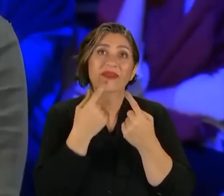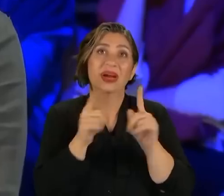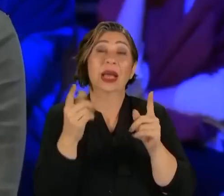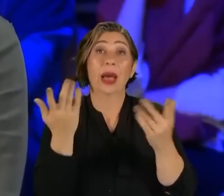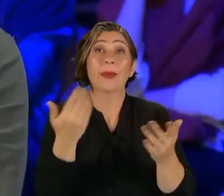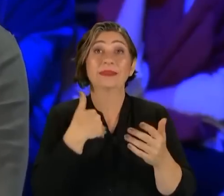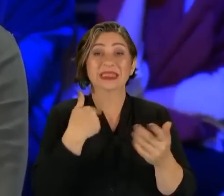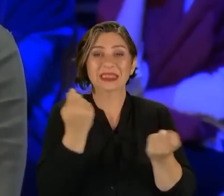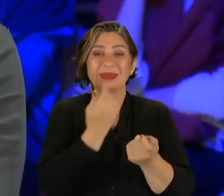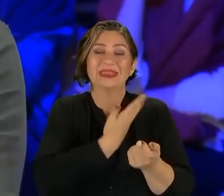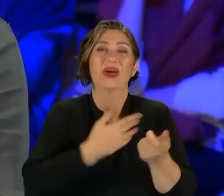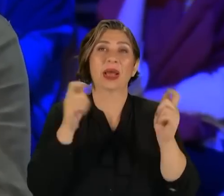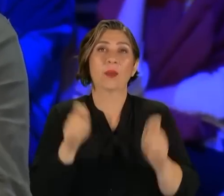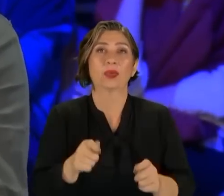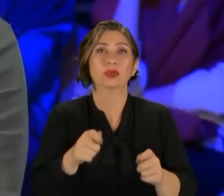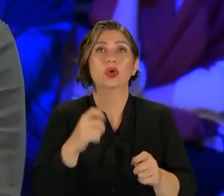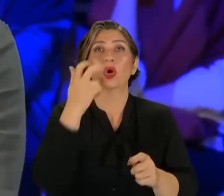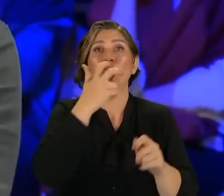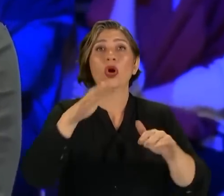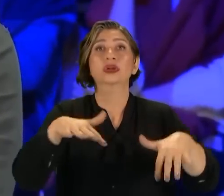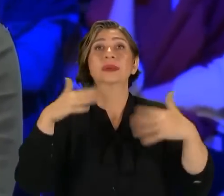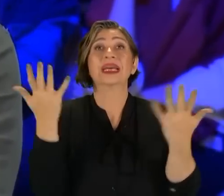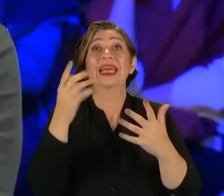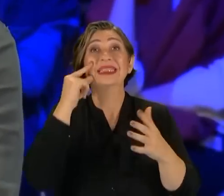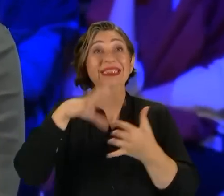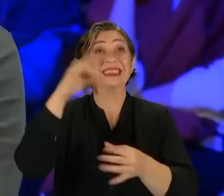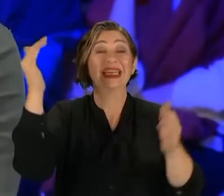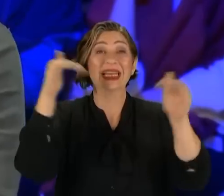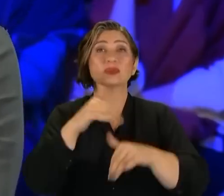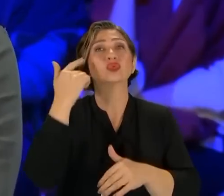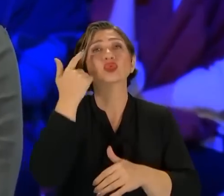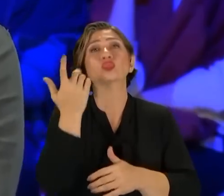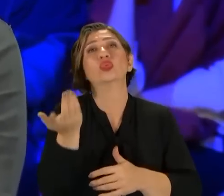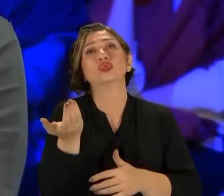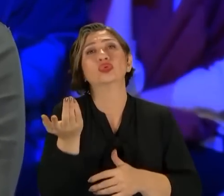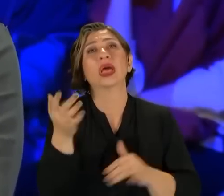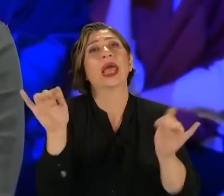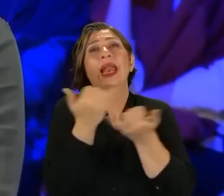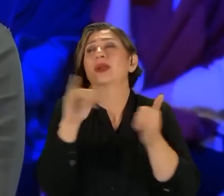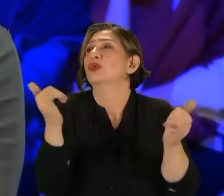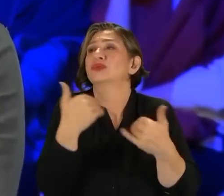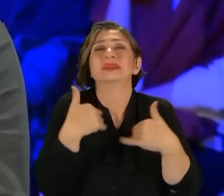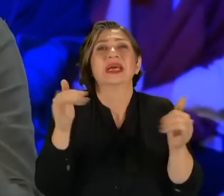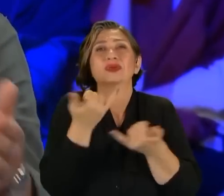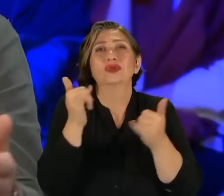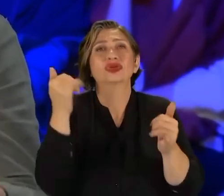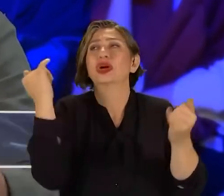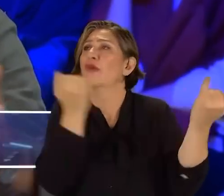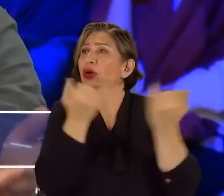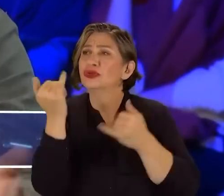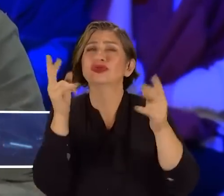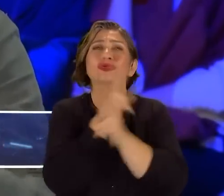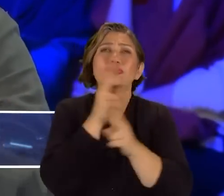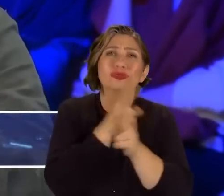ama biz zaten işimizi severek yapıyoruz. Ve konserimize ne kadar insanın geldiğini çok da düşünmüyoruz açıkçası. Eğleniyoruz, biz eğleniyoruz, kavga ediyoruz